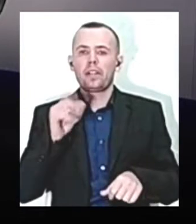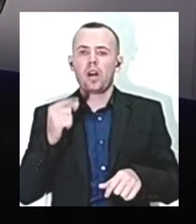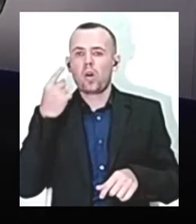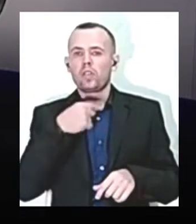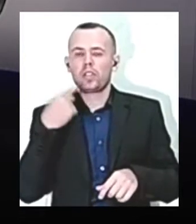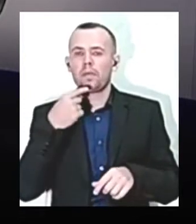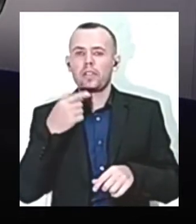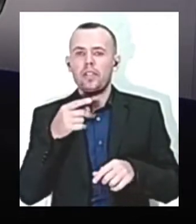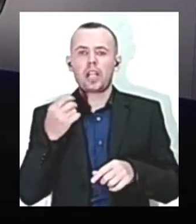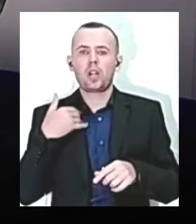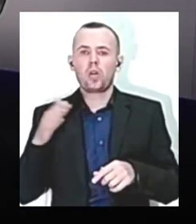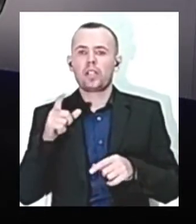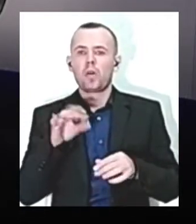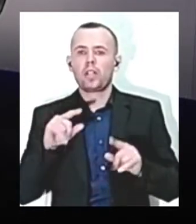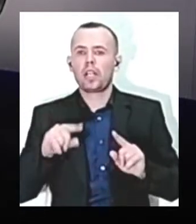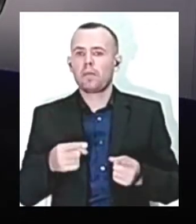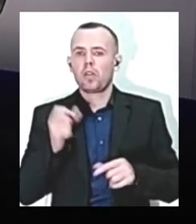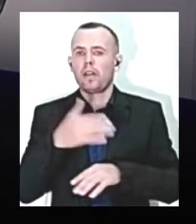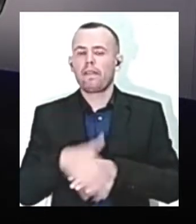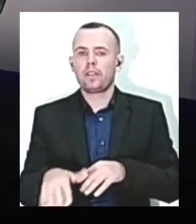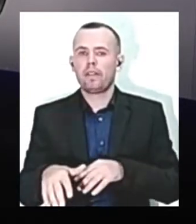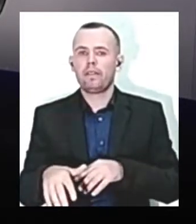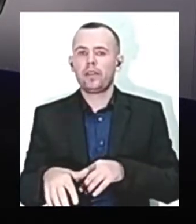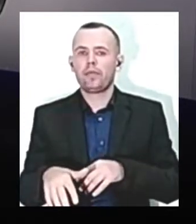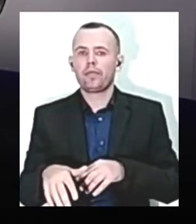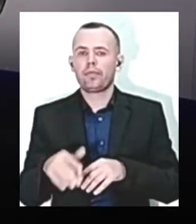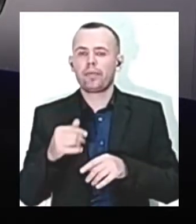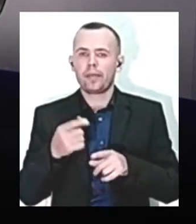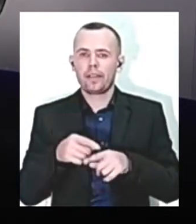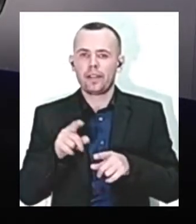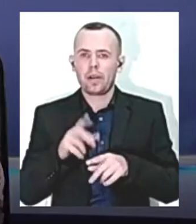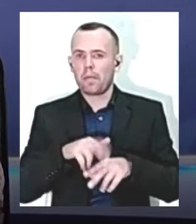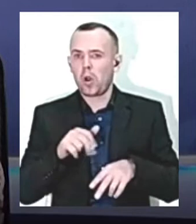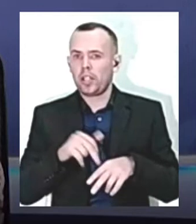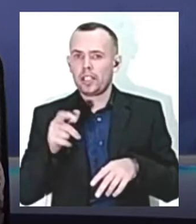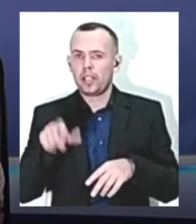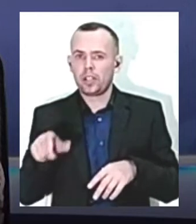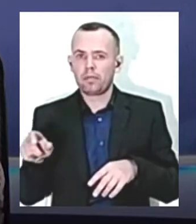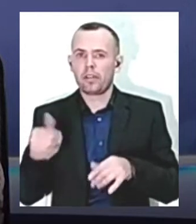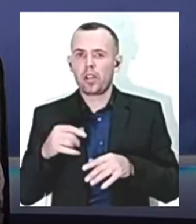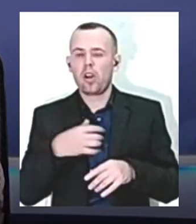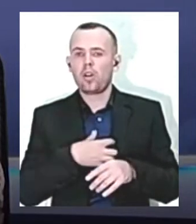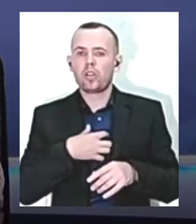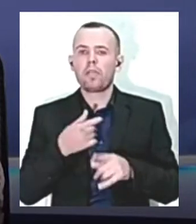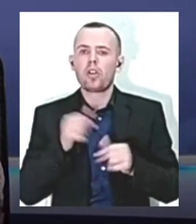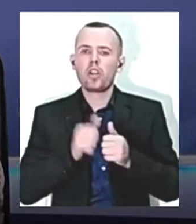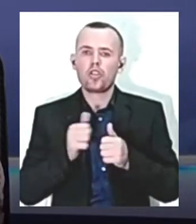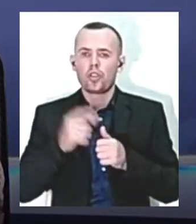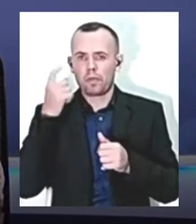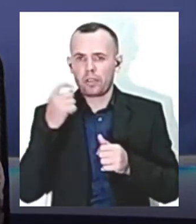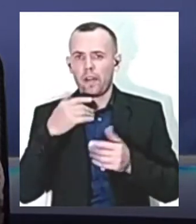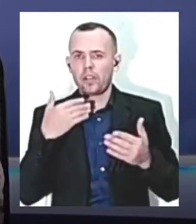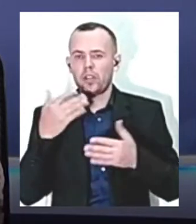затримання на вулиці патрулем, поліцейськими. І особливо це частіше повідомляють, відносно частіше молоді